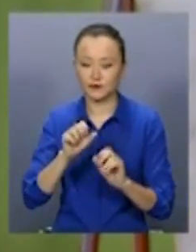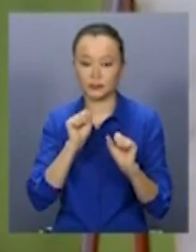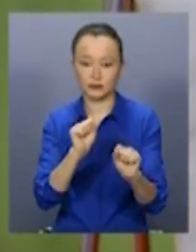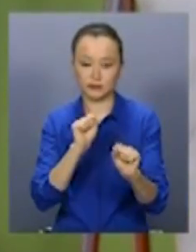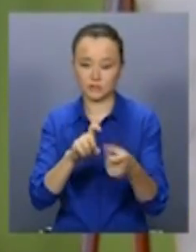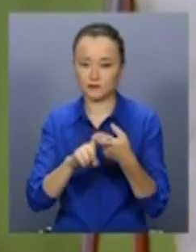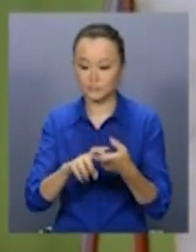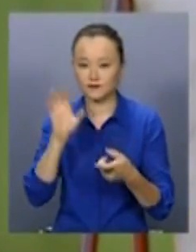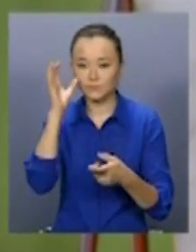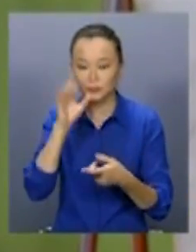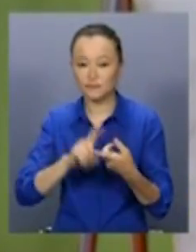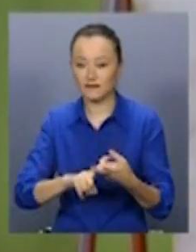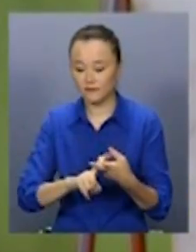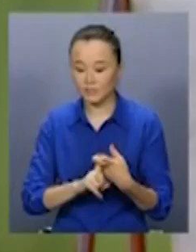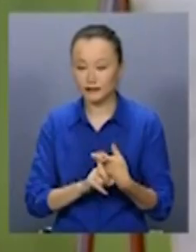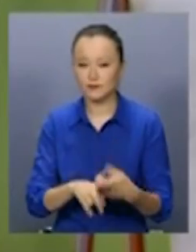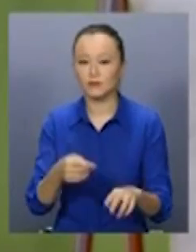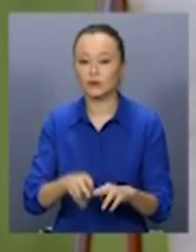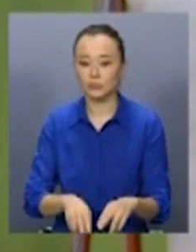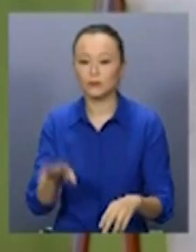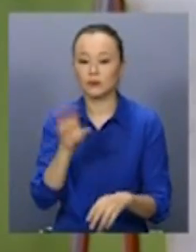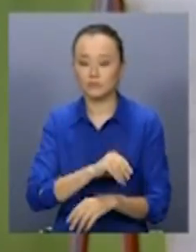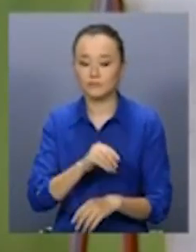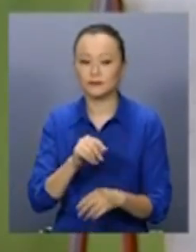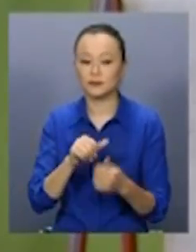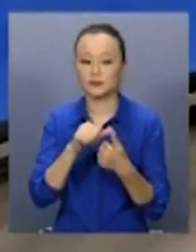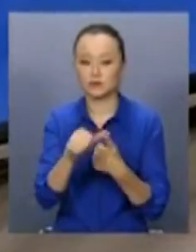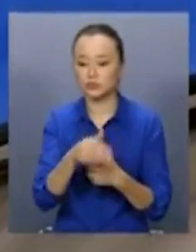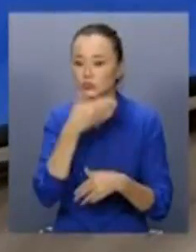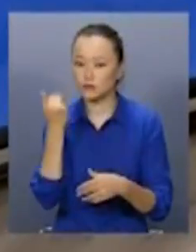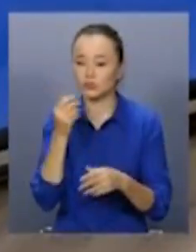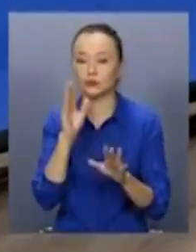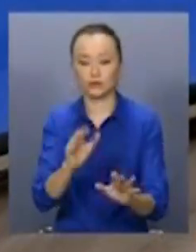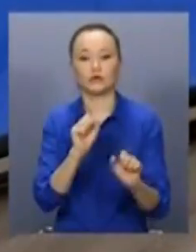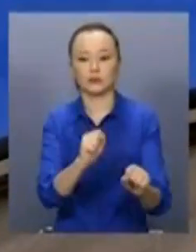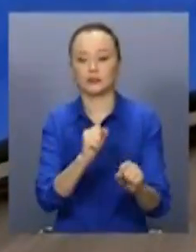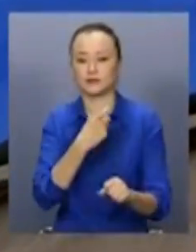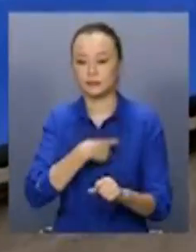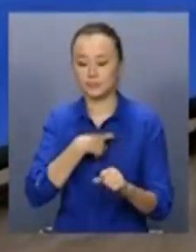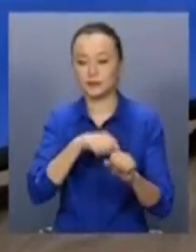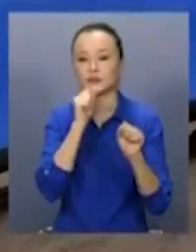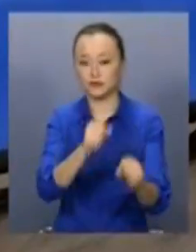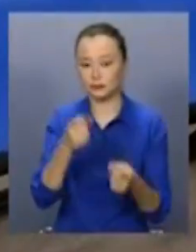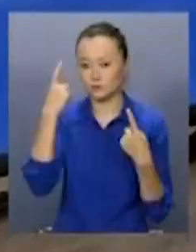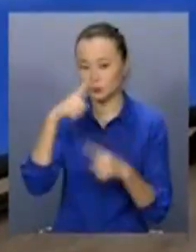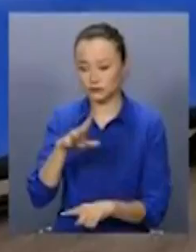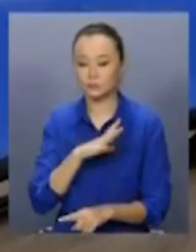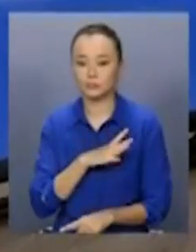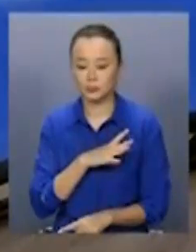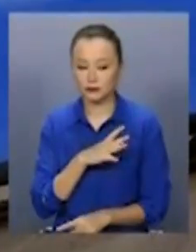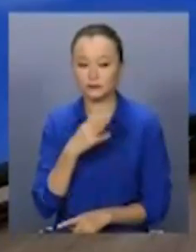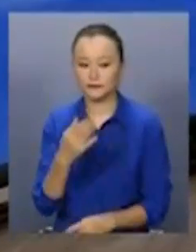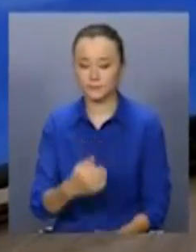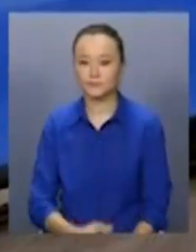байланысты, оның философиясына байланысты, сондықтан ол агрессия деген жоқ, тек қана қорғаныс үшін ойлап табылған, жаңағы шыңдалған